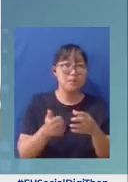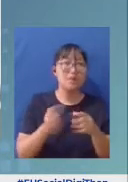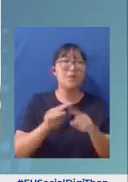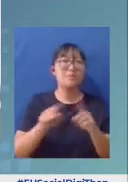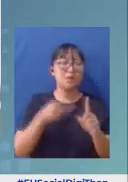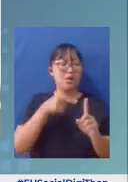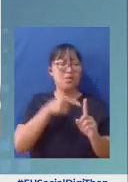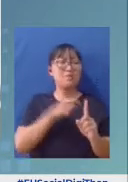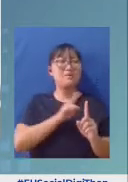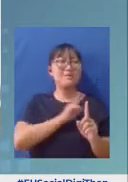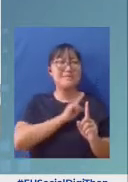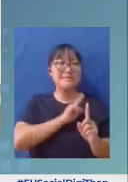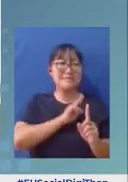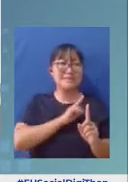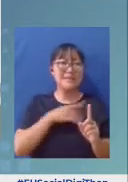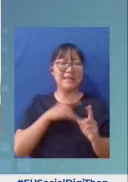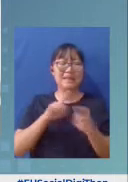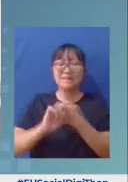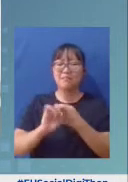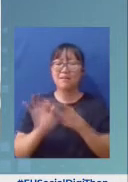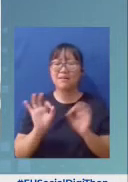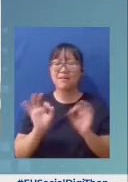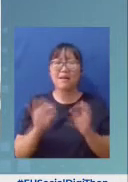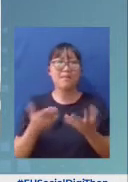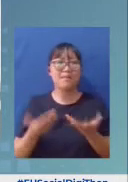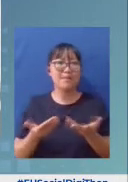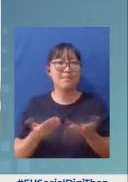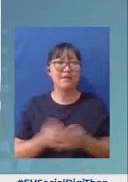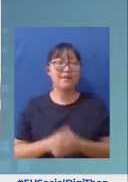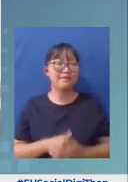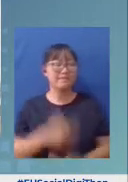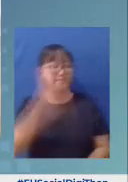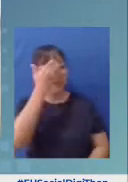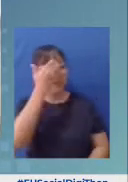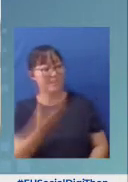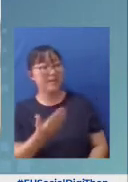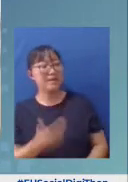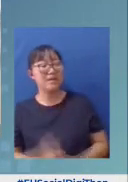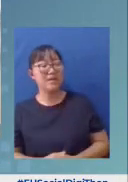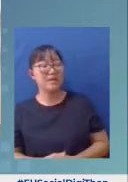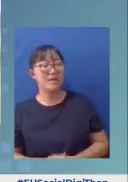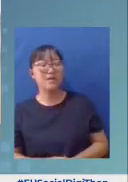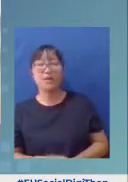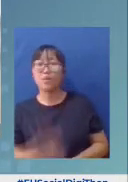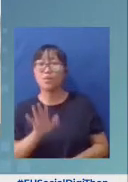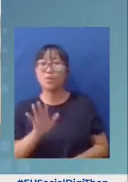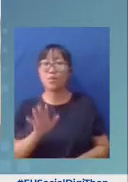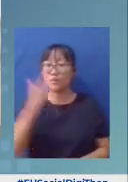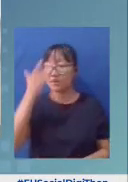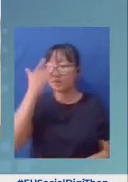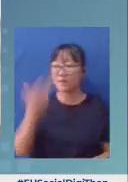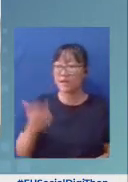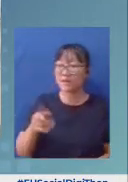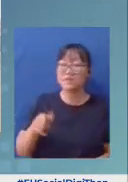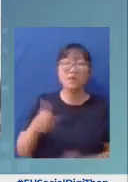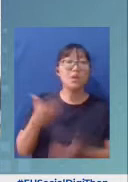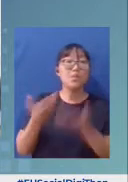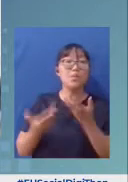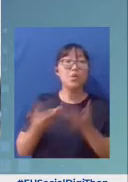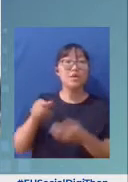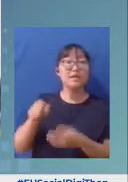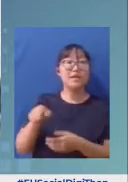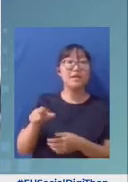Terima kasih, Ibu. Baik, terima kasih Ibu. Siapa tadi? Ini kemungkinan pelajar karena